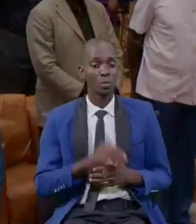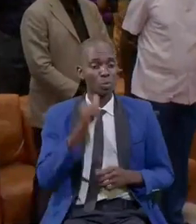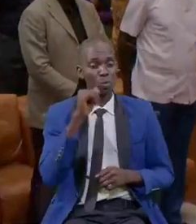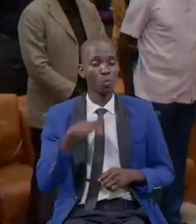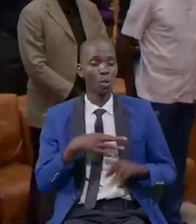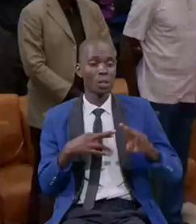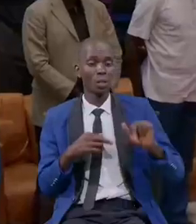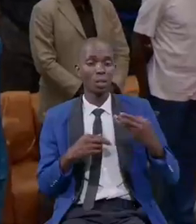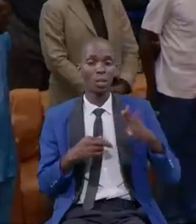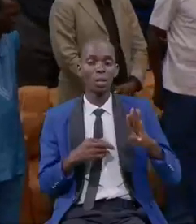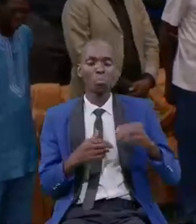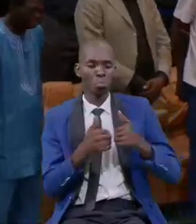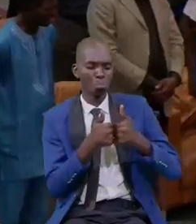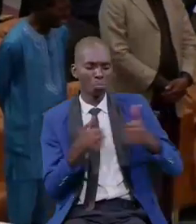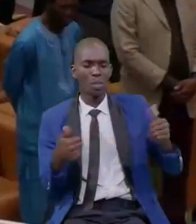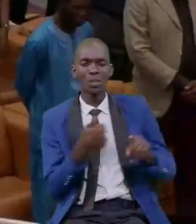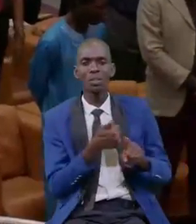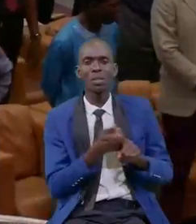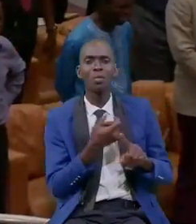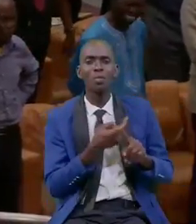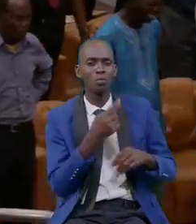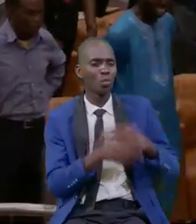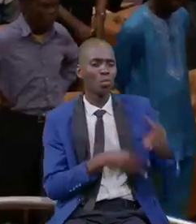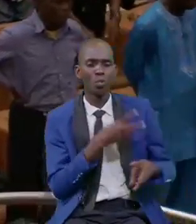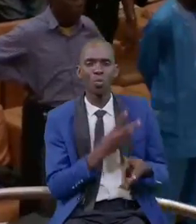Elle s'était séparée de son peuple.